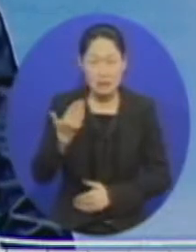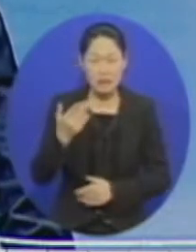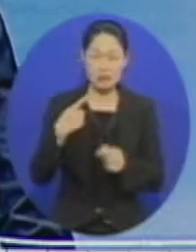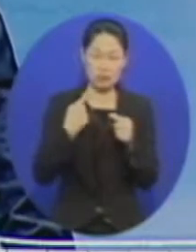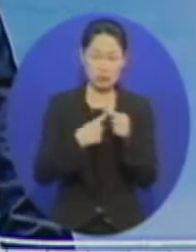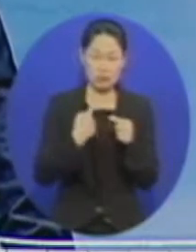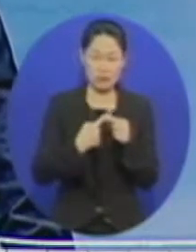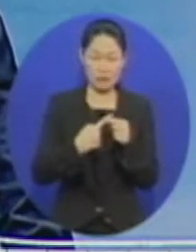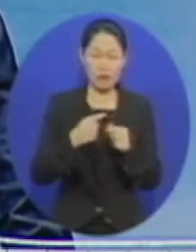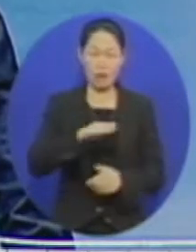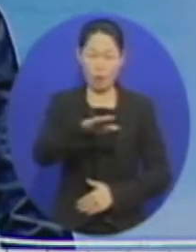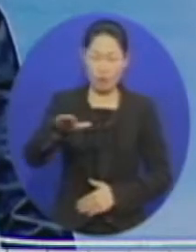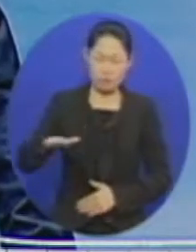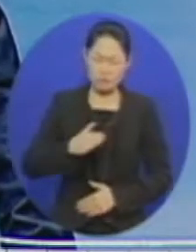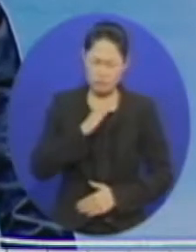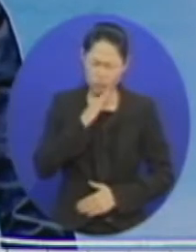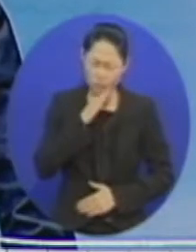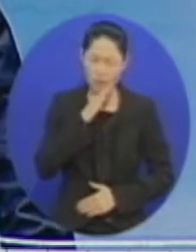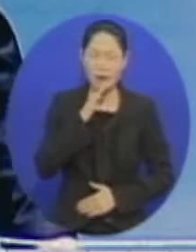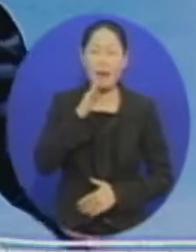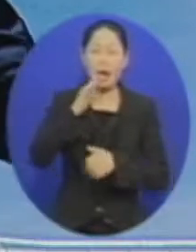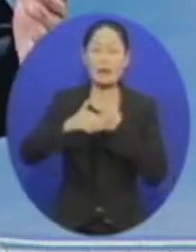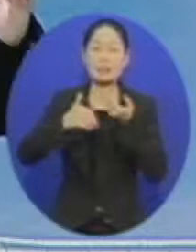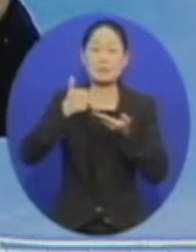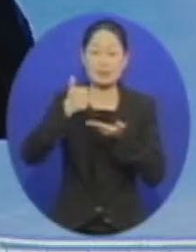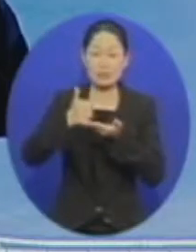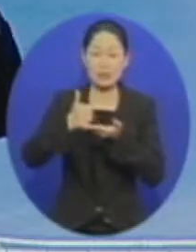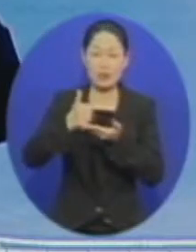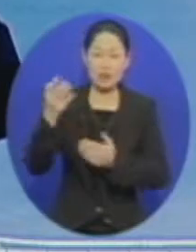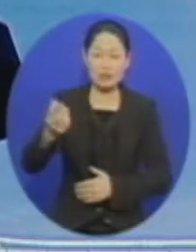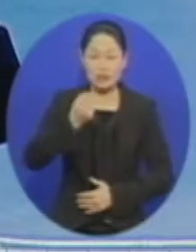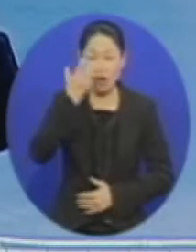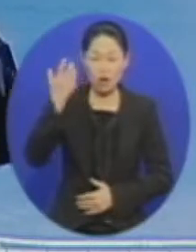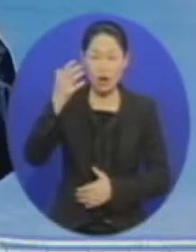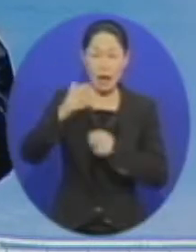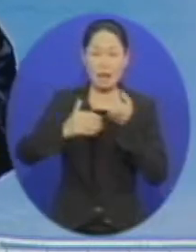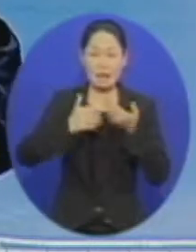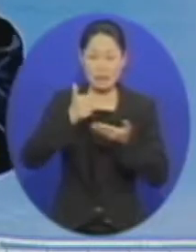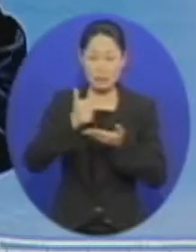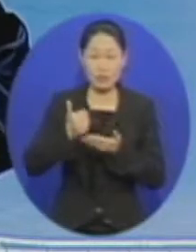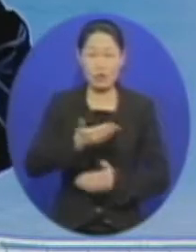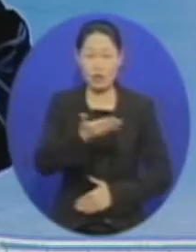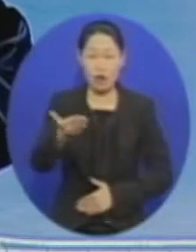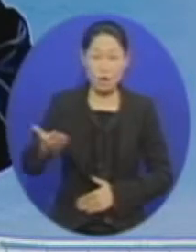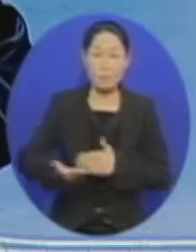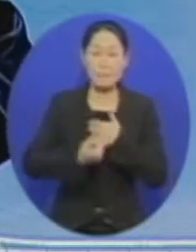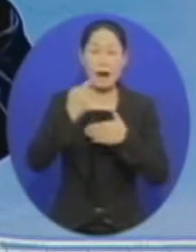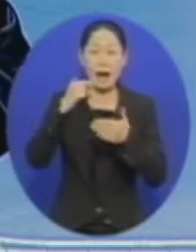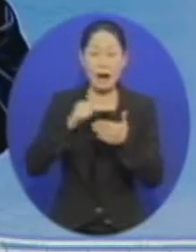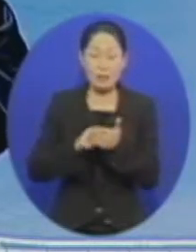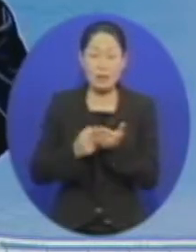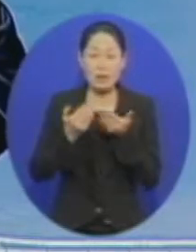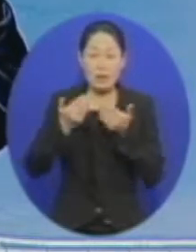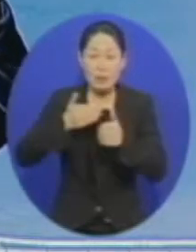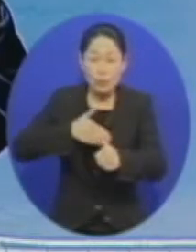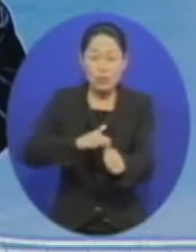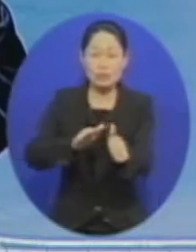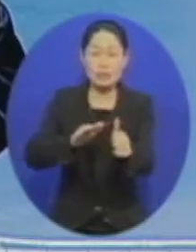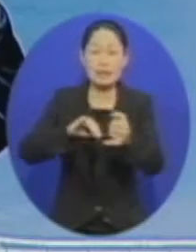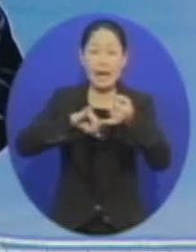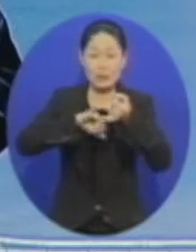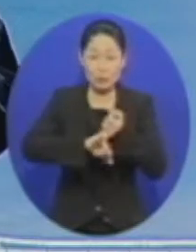여러분이 정말 하나님께서 성령 하나님을 여러분의 마음에 보내 주시겠다고 하신